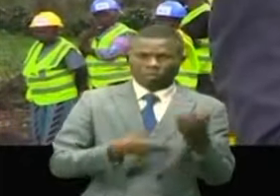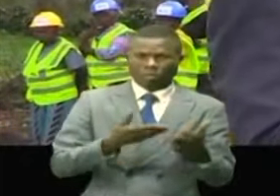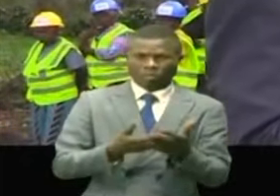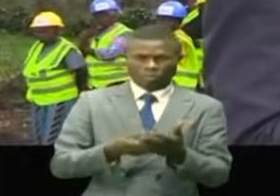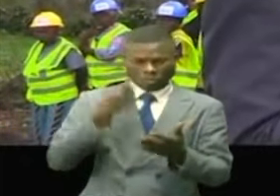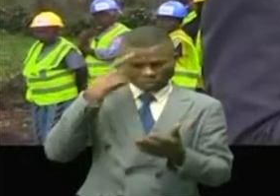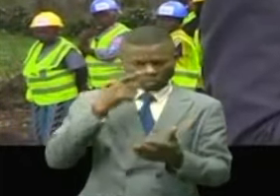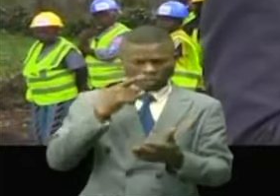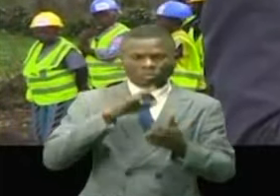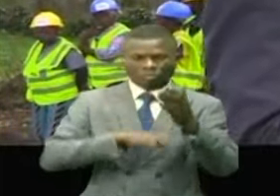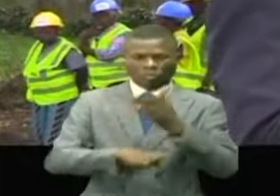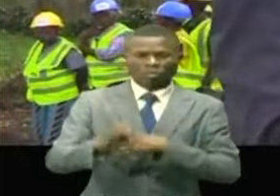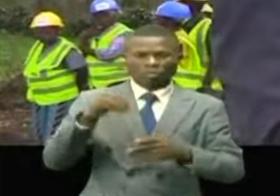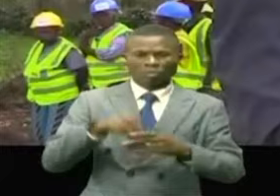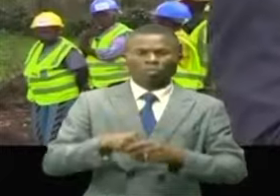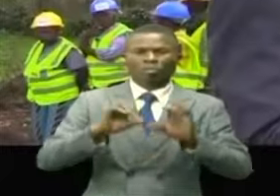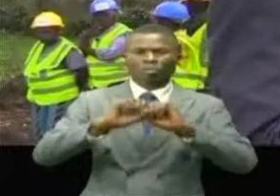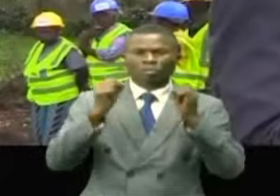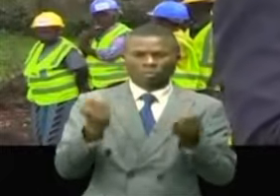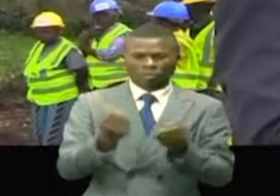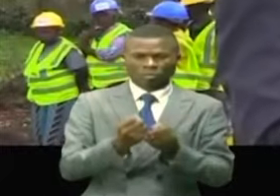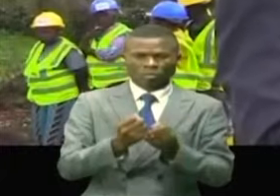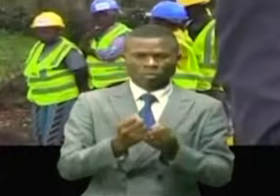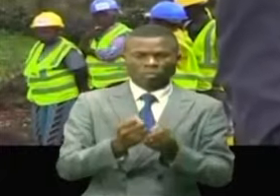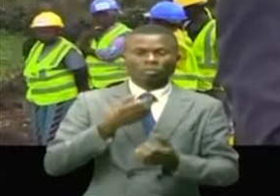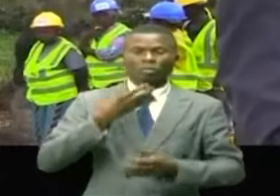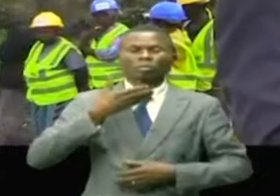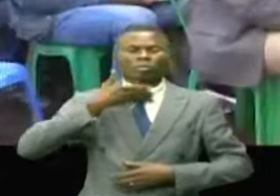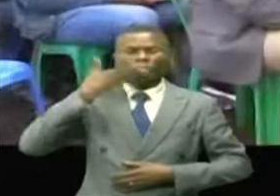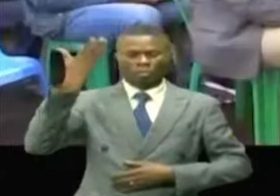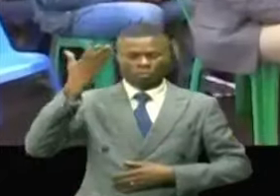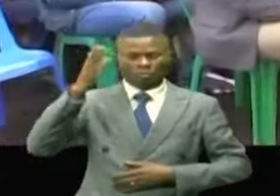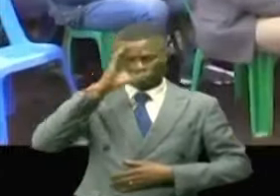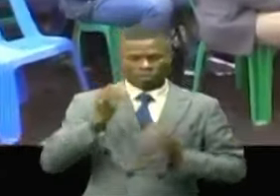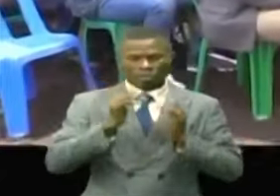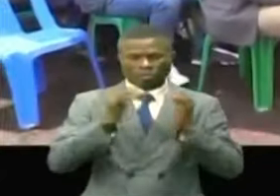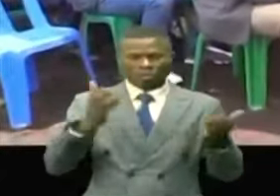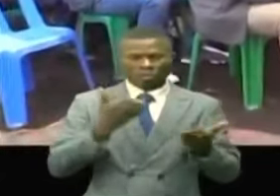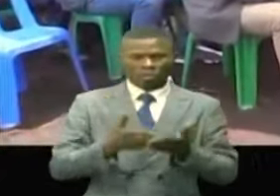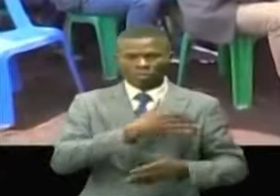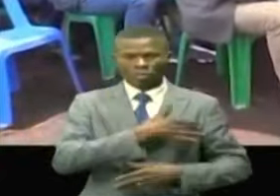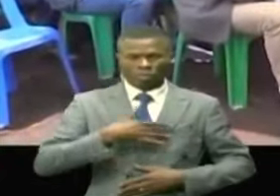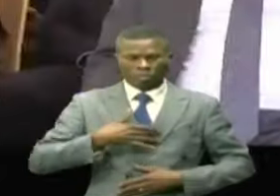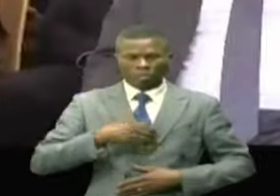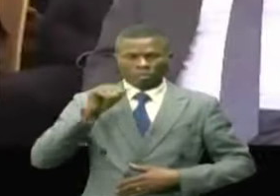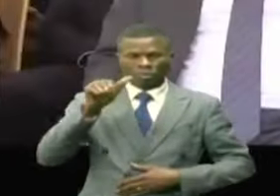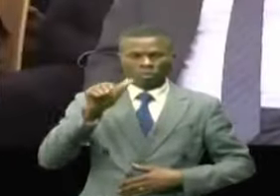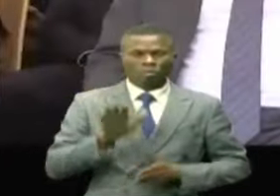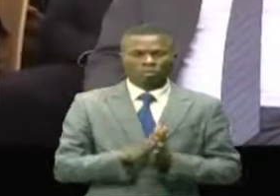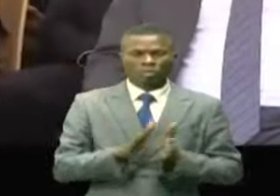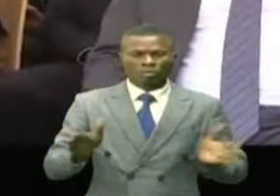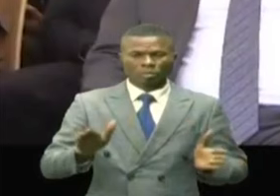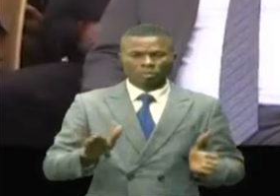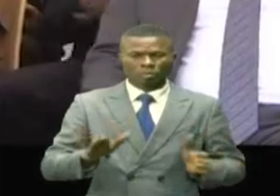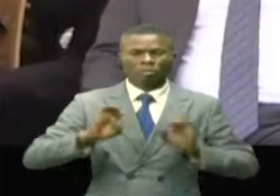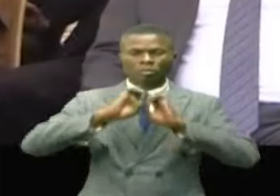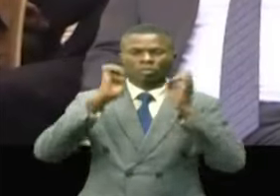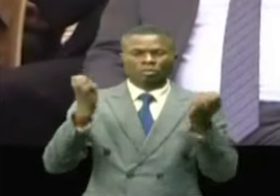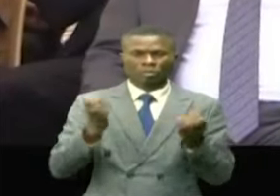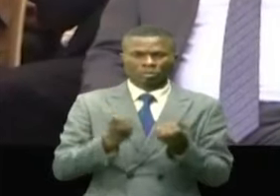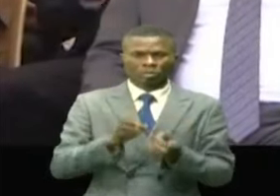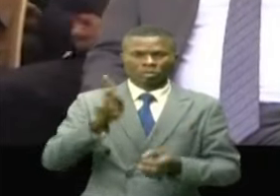réinsertion sociale à l'expiration de la pai au nom du directeur général de l'entreprise